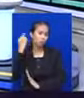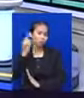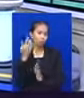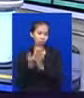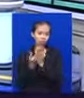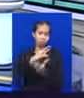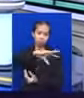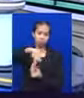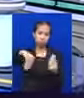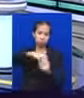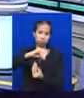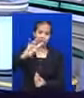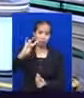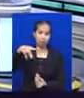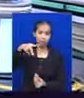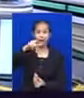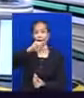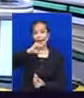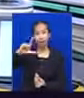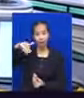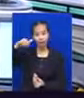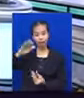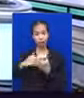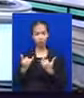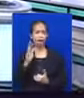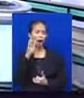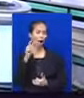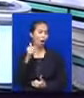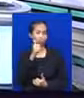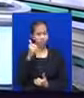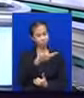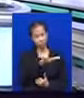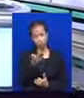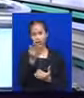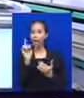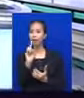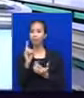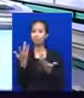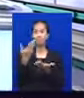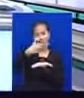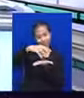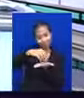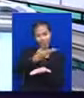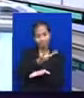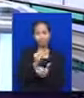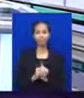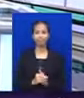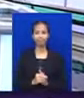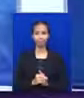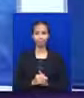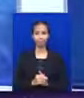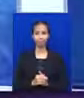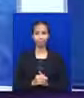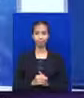ก 7,000 ล้านบาทเลยทีเดียวค่ะ เยอะเลยทีเดียวนะคร ับ ก็ถือว่าเป็นข่าวดีสำหรับพี่น้องประชาชนเลยนะคะรายละเอียดจะเป็นอย่างไรติดตามกับคุณจินตนากันเลยค่ะเชิญค่ะ